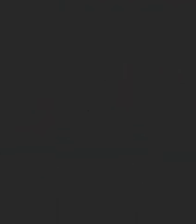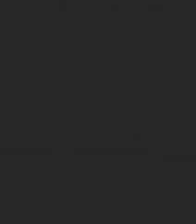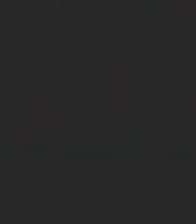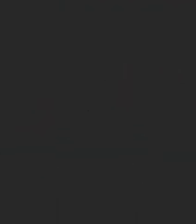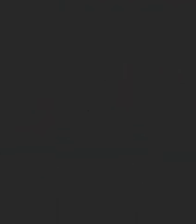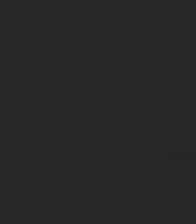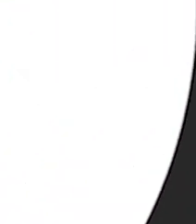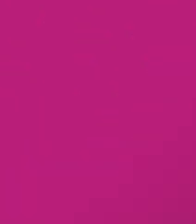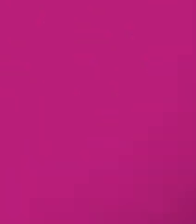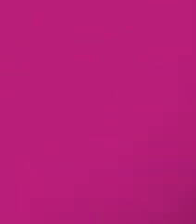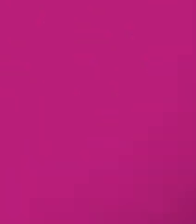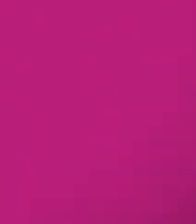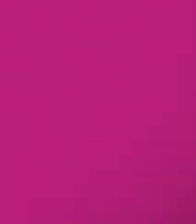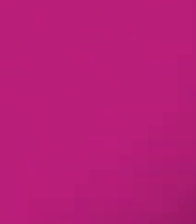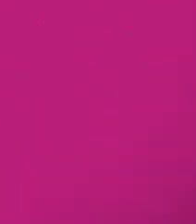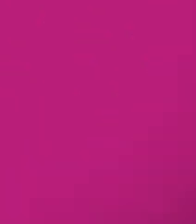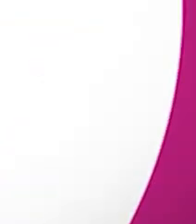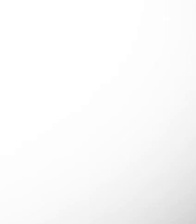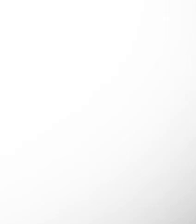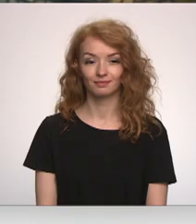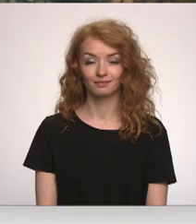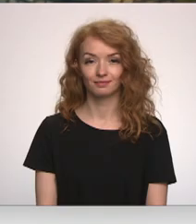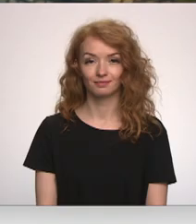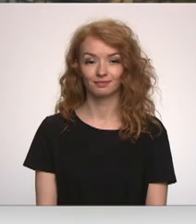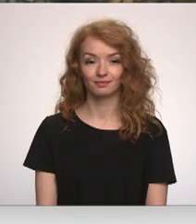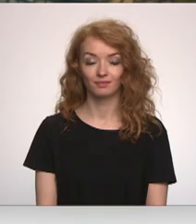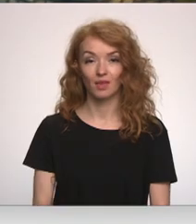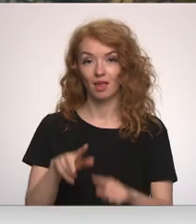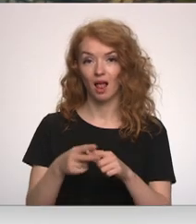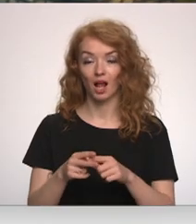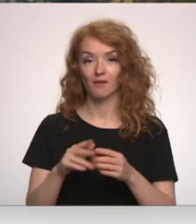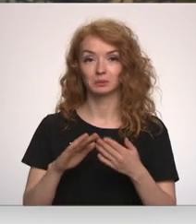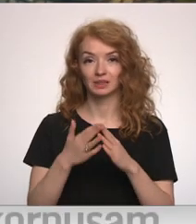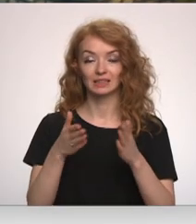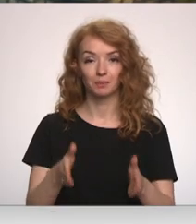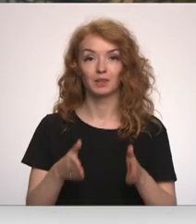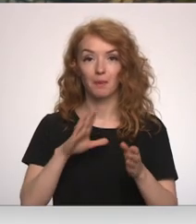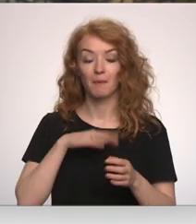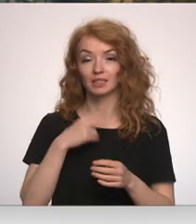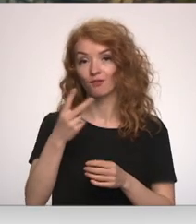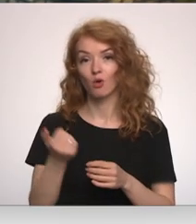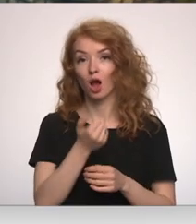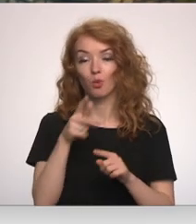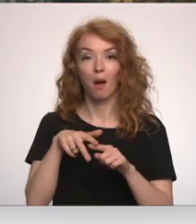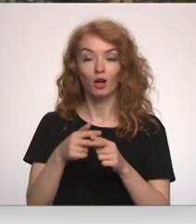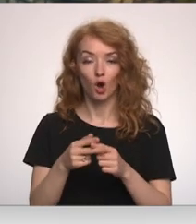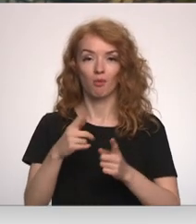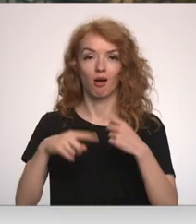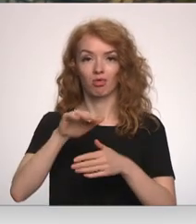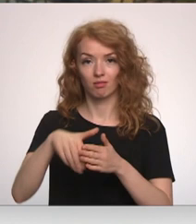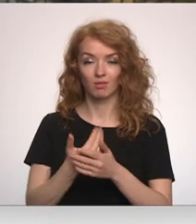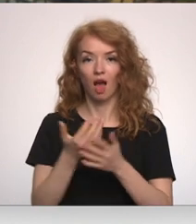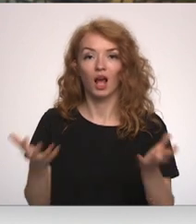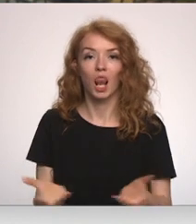Re, viss ēters ir te! Bet Jelgavas pilsētas slimnīcā pēc 2 gadu pārtraukuma atkal darbojas